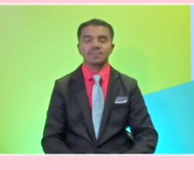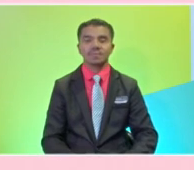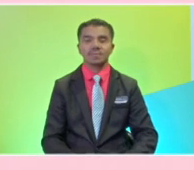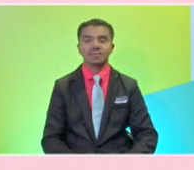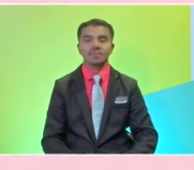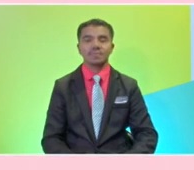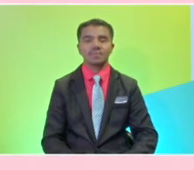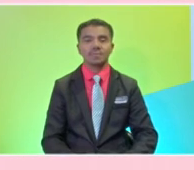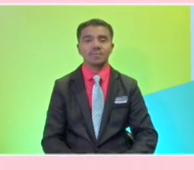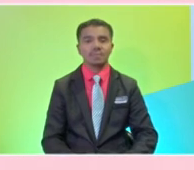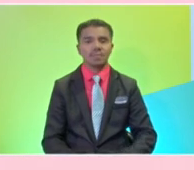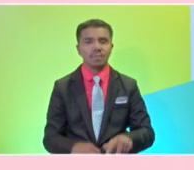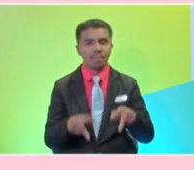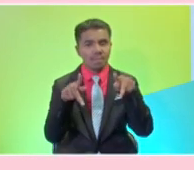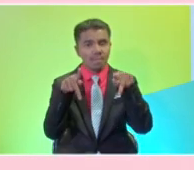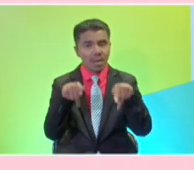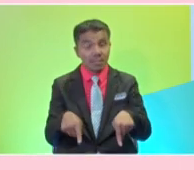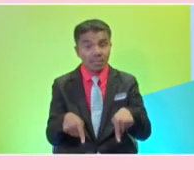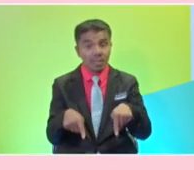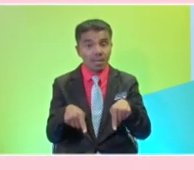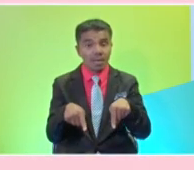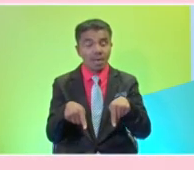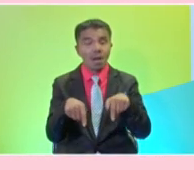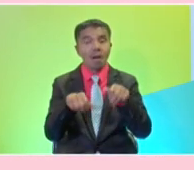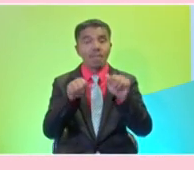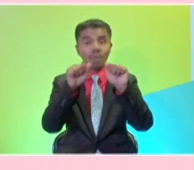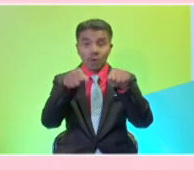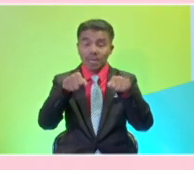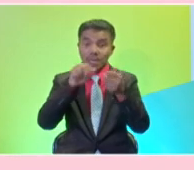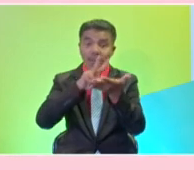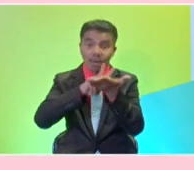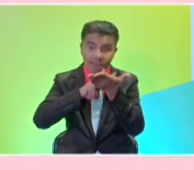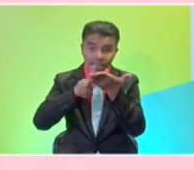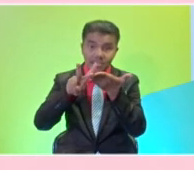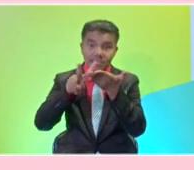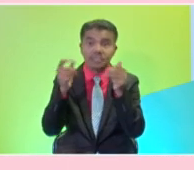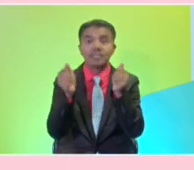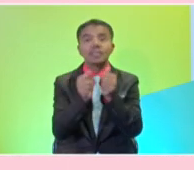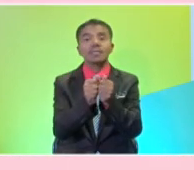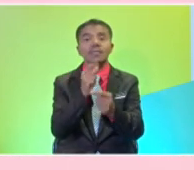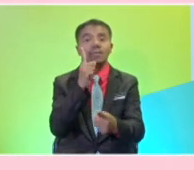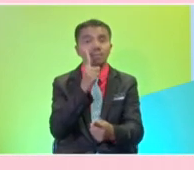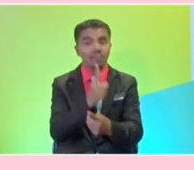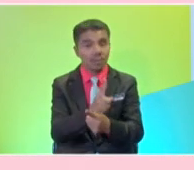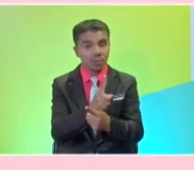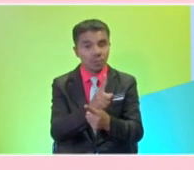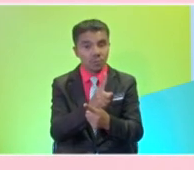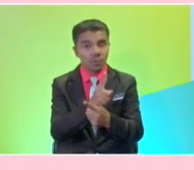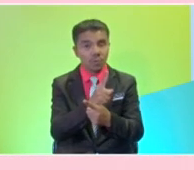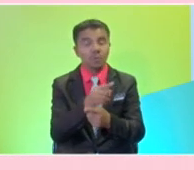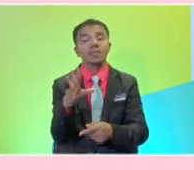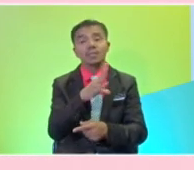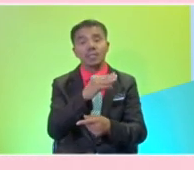pelajar itu mampu untuk membaca betul merujuk kepada makhraj juga sifat huruf kemudian dapat mendatangkan